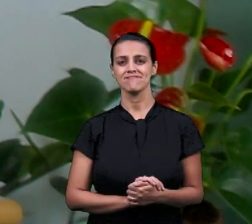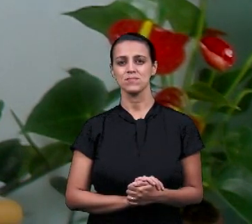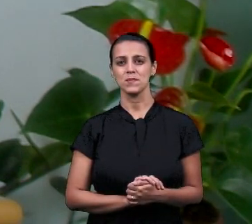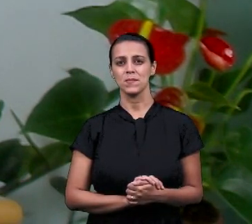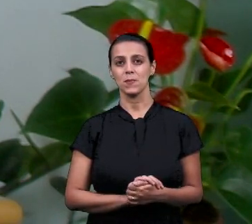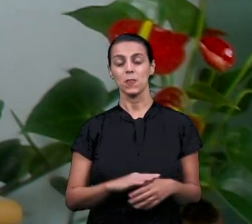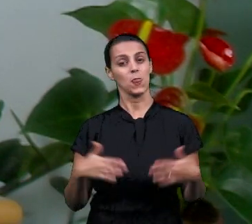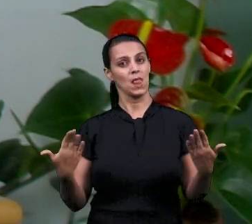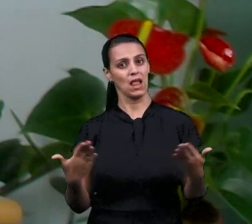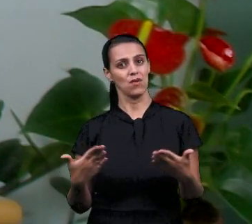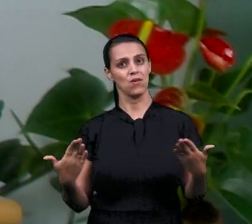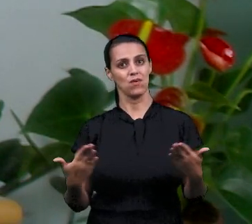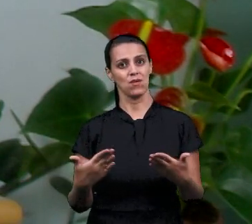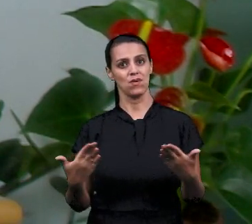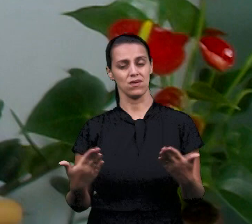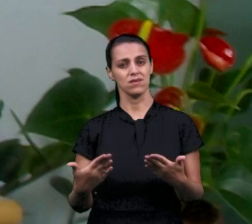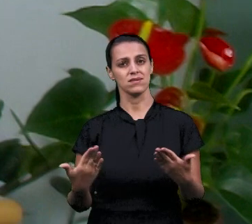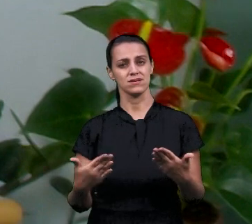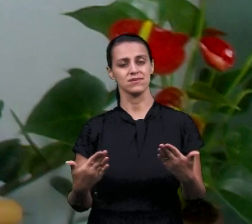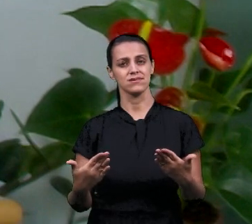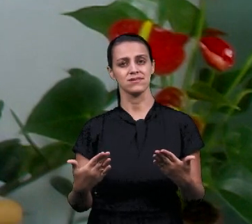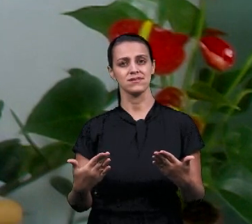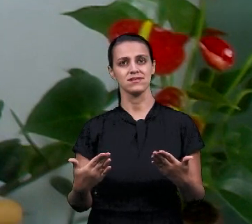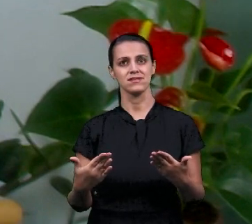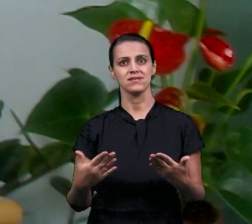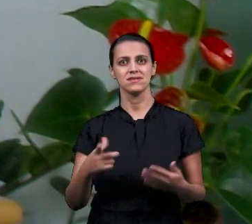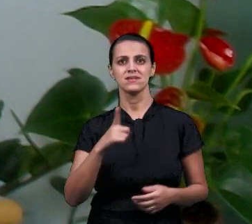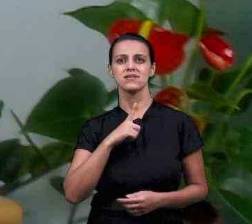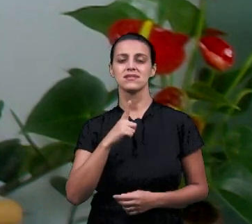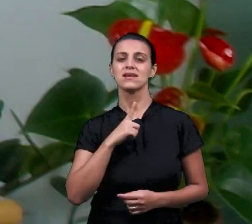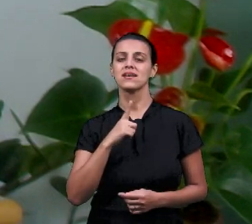encore aujourd'hui, nous allons transmettre